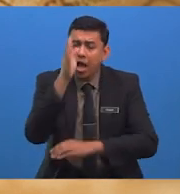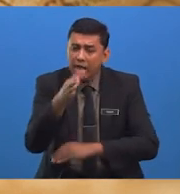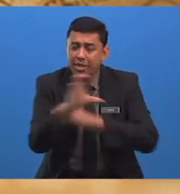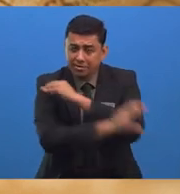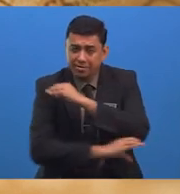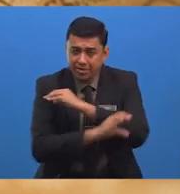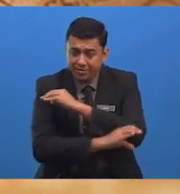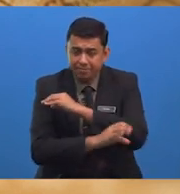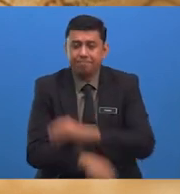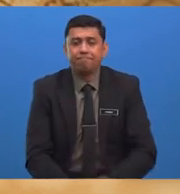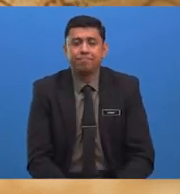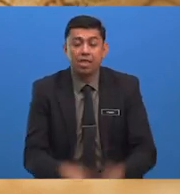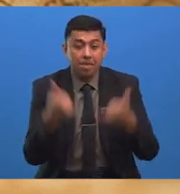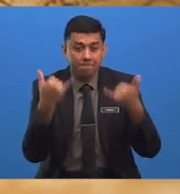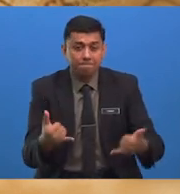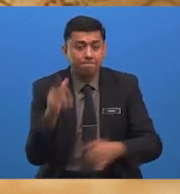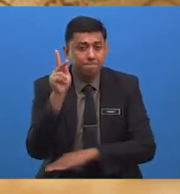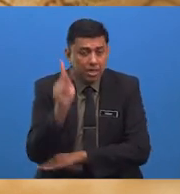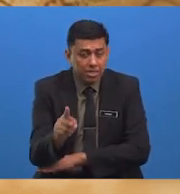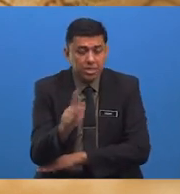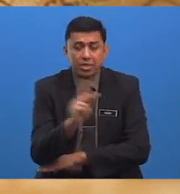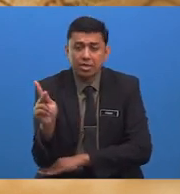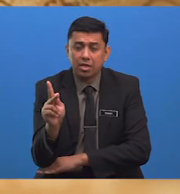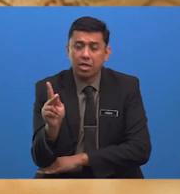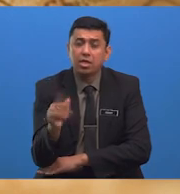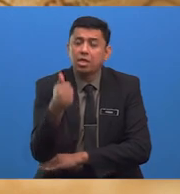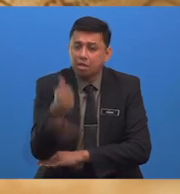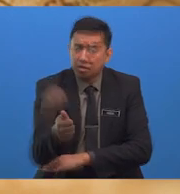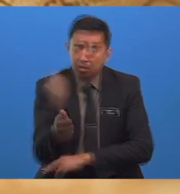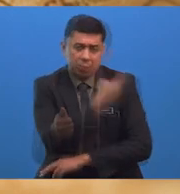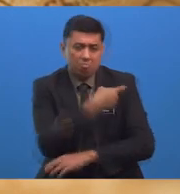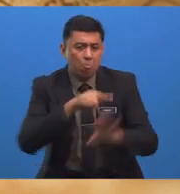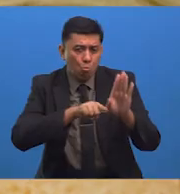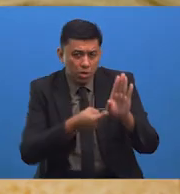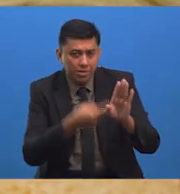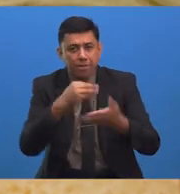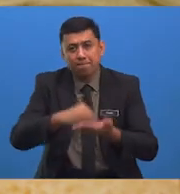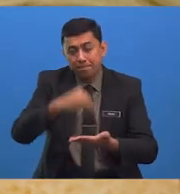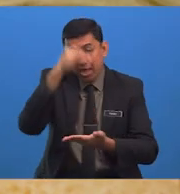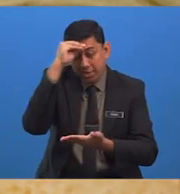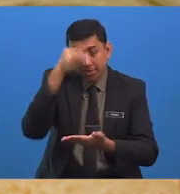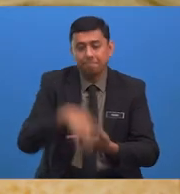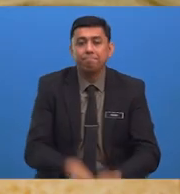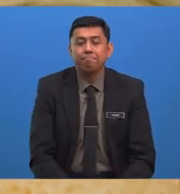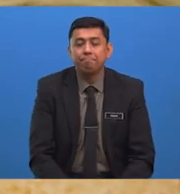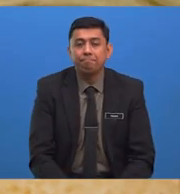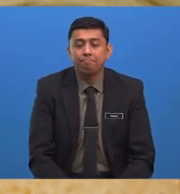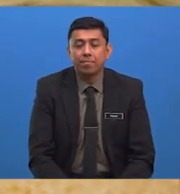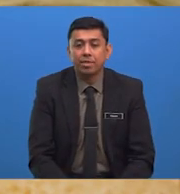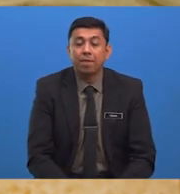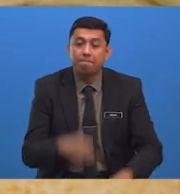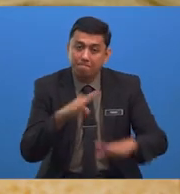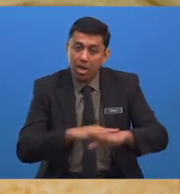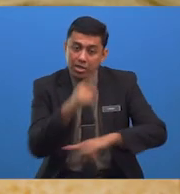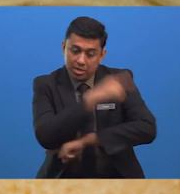Sekarang murid-murid, pastikan anda telah mengeluarkan buku teks. Baiklah murid-murid, pada hari